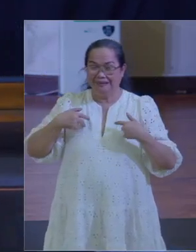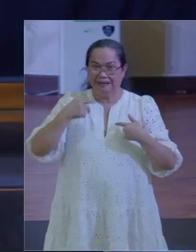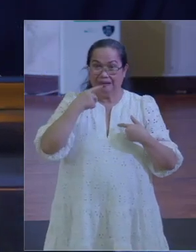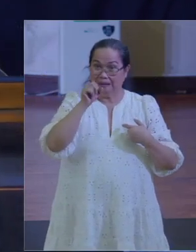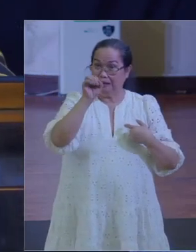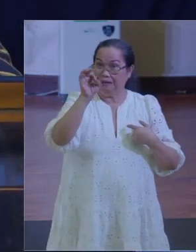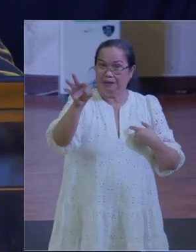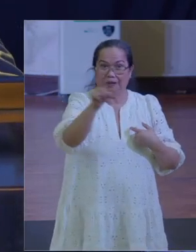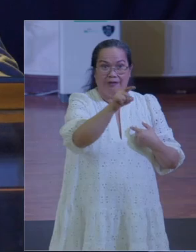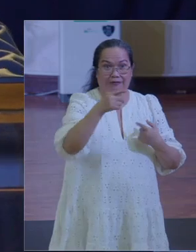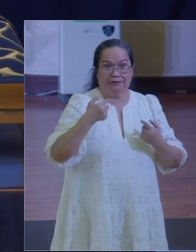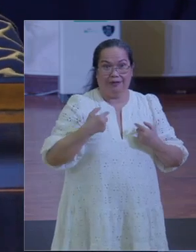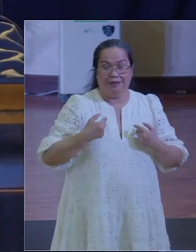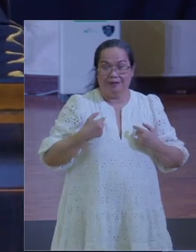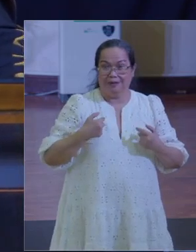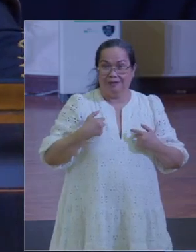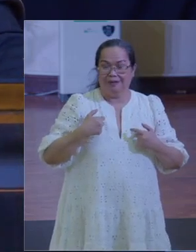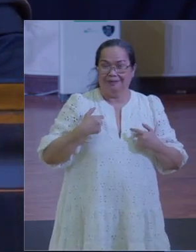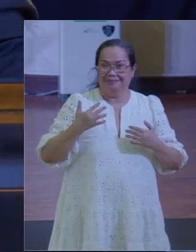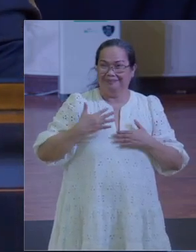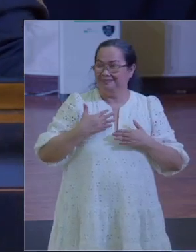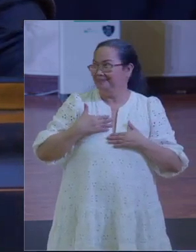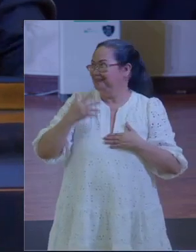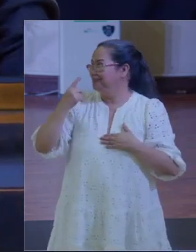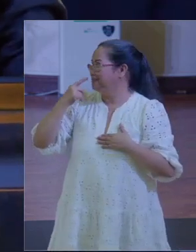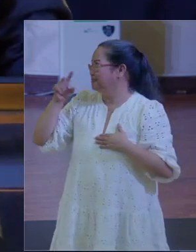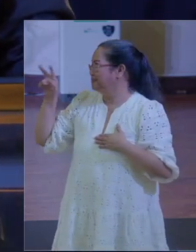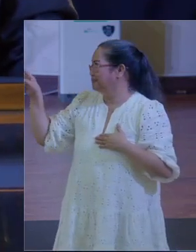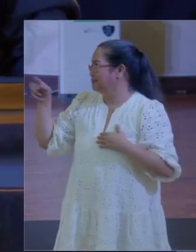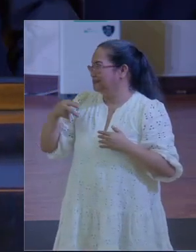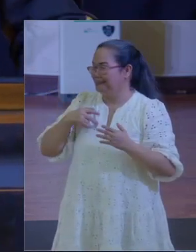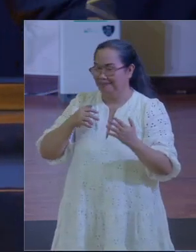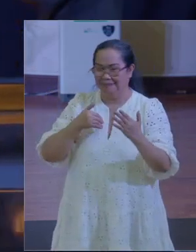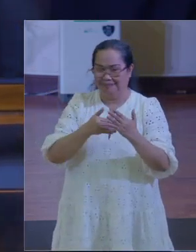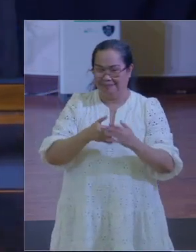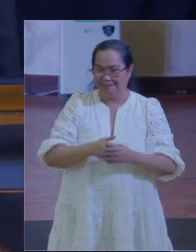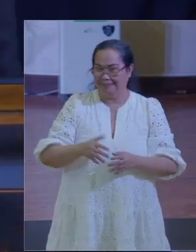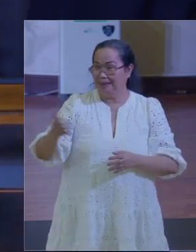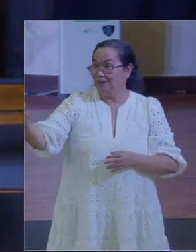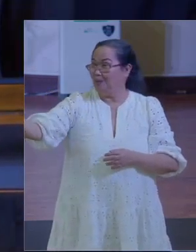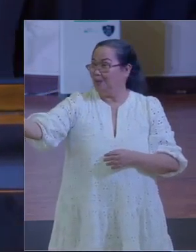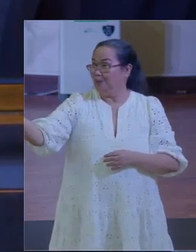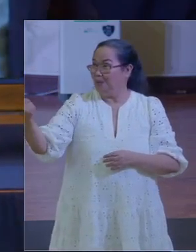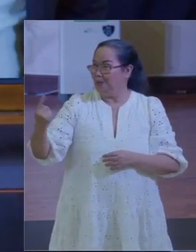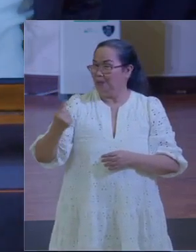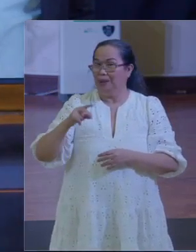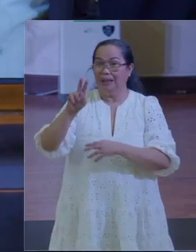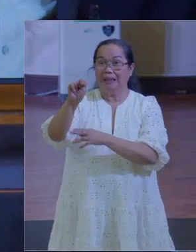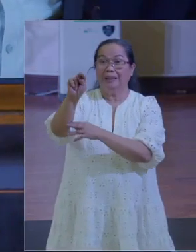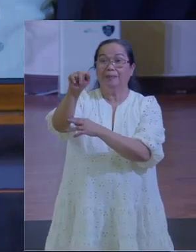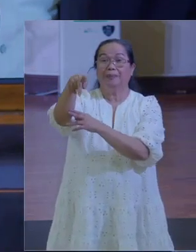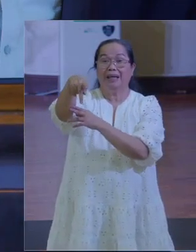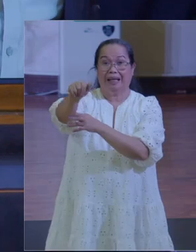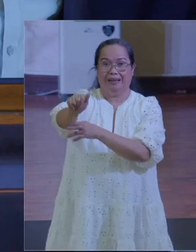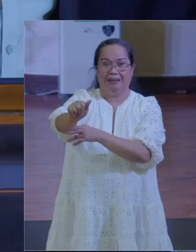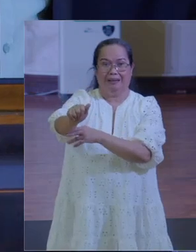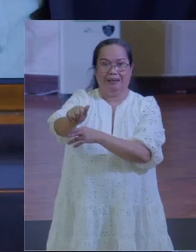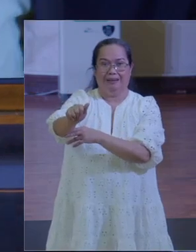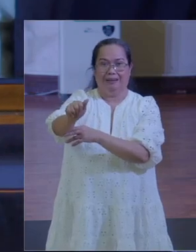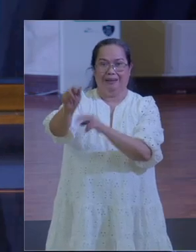medyo sumasalap, ako yung pinapalapit. No? So may lumapit, NPA